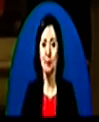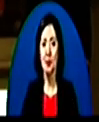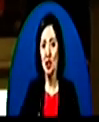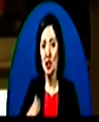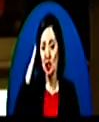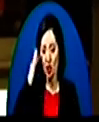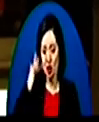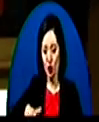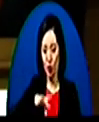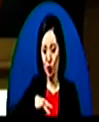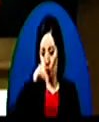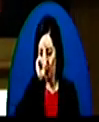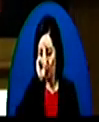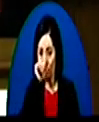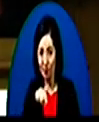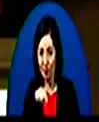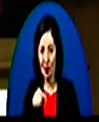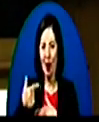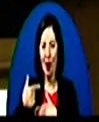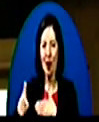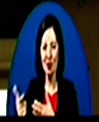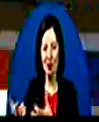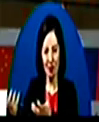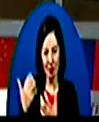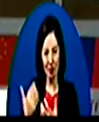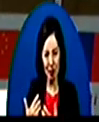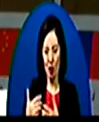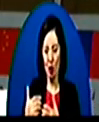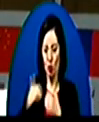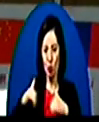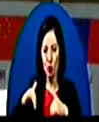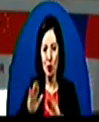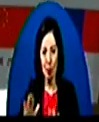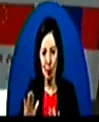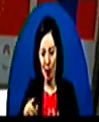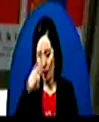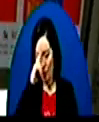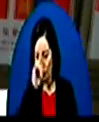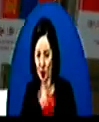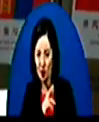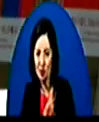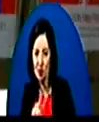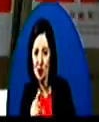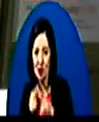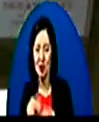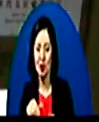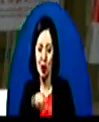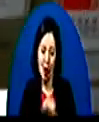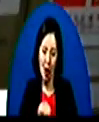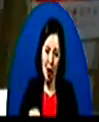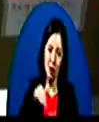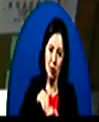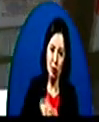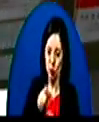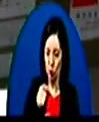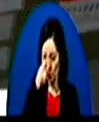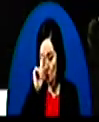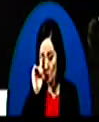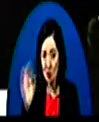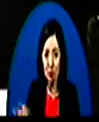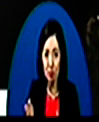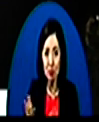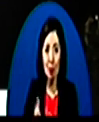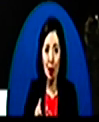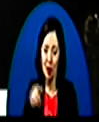Сэргийн төв эмнэлэгт гадны улсаас ирж тусгаарлагдж байгаа мөн эмчилгээ хийлгэх шаардлагатай суур өвчтөд хагалгаанд орсон хүмүүсийг эмчилж байна.